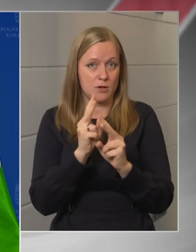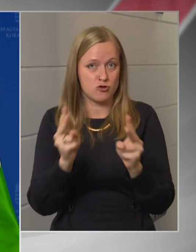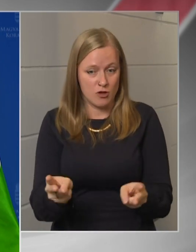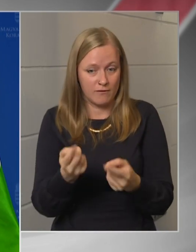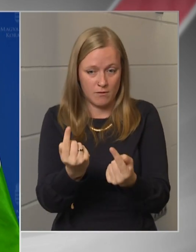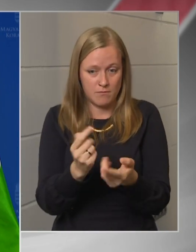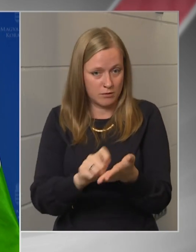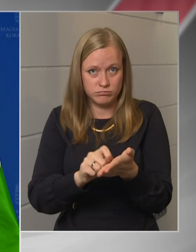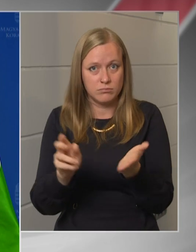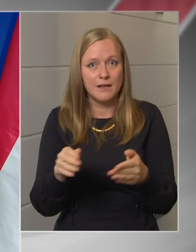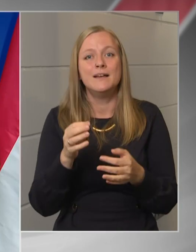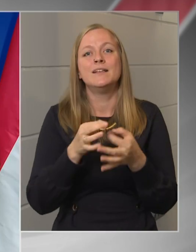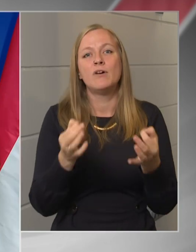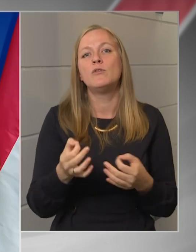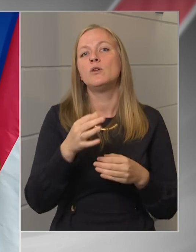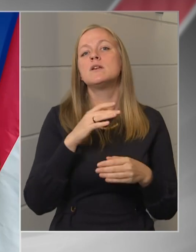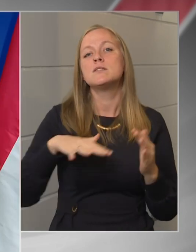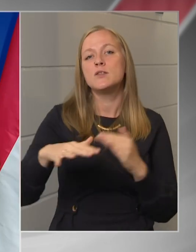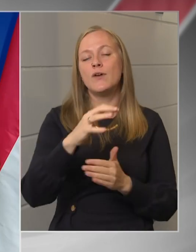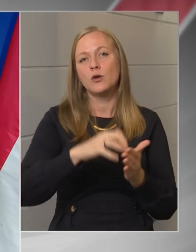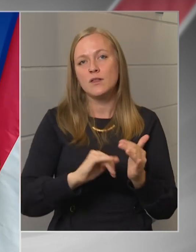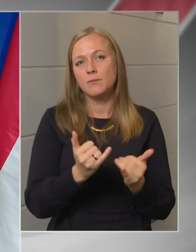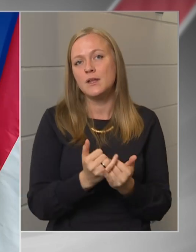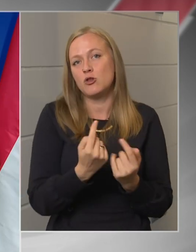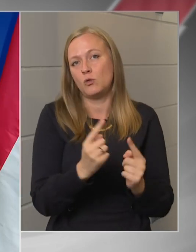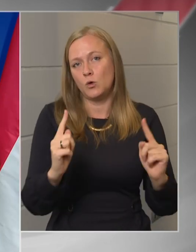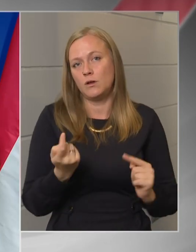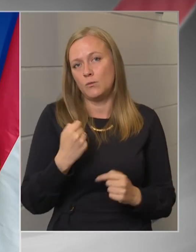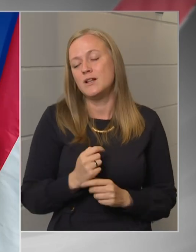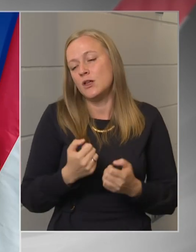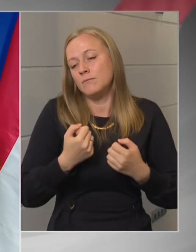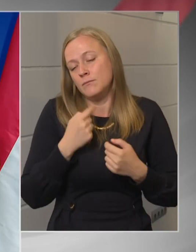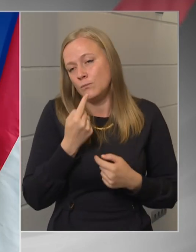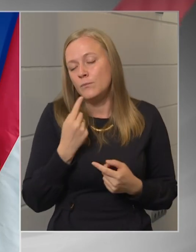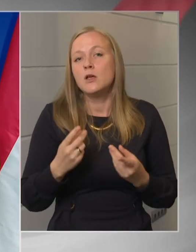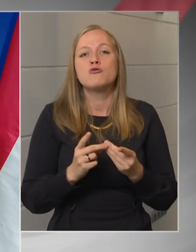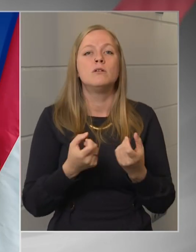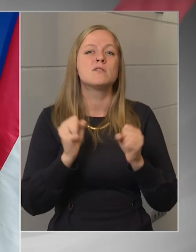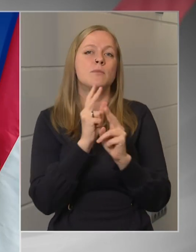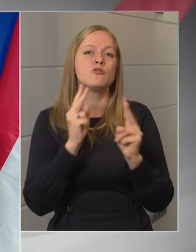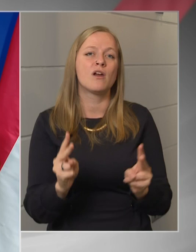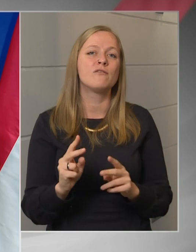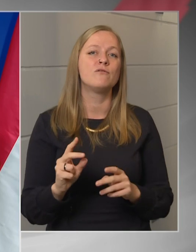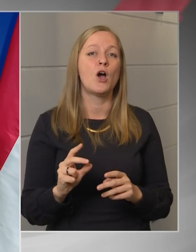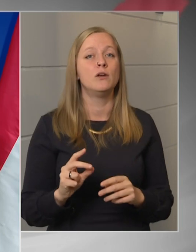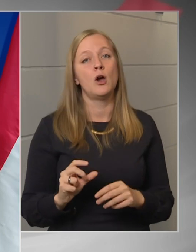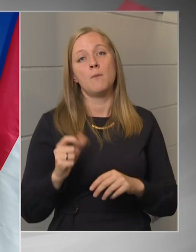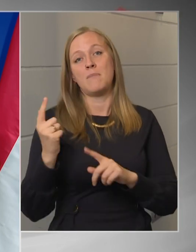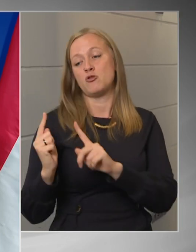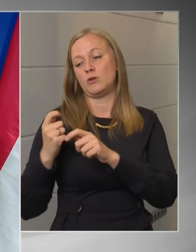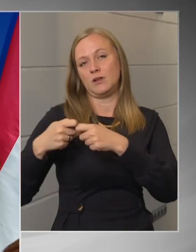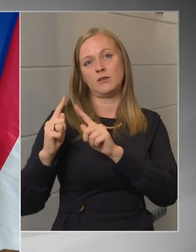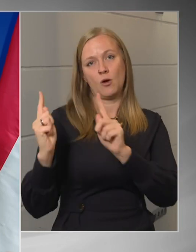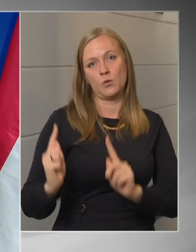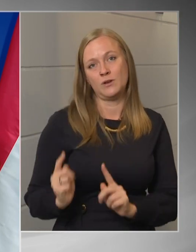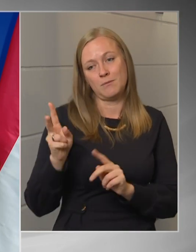nyilvánvaló volt a szövegkörnyezetből is, meg az adott mondatból is, de meg egyszerűen a sajtószabadságban, azért a második tagmondatot nem kell meghalani